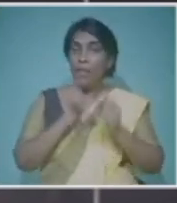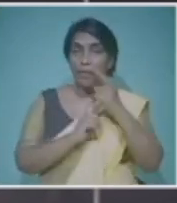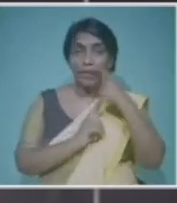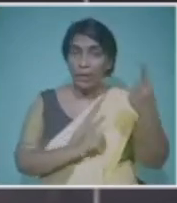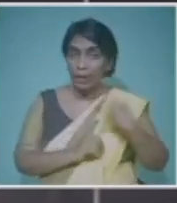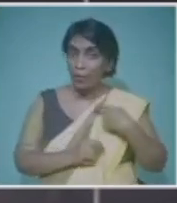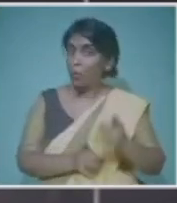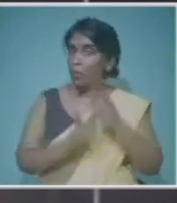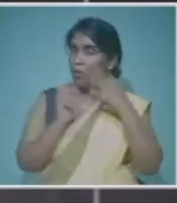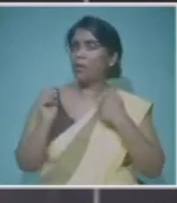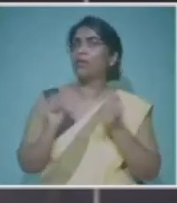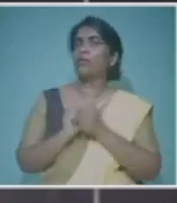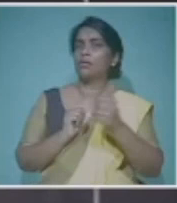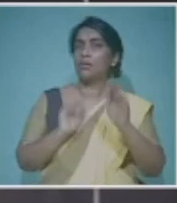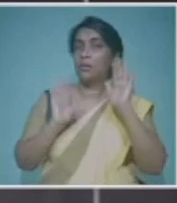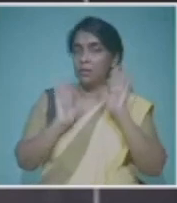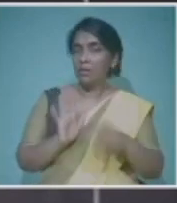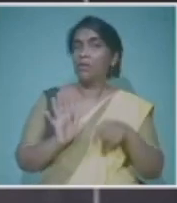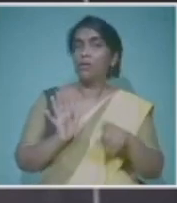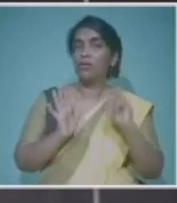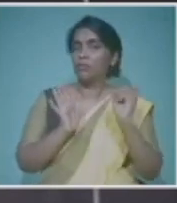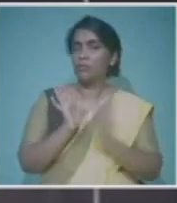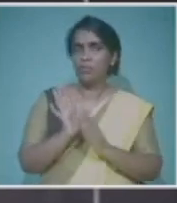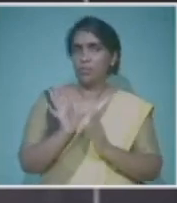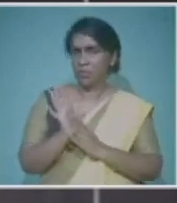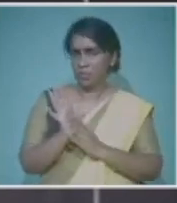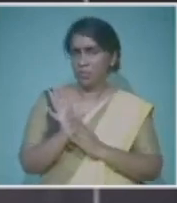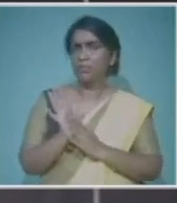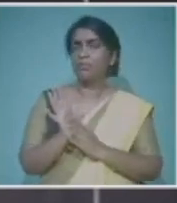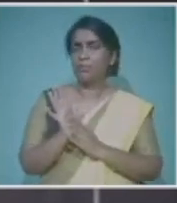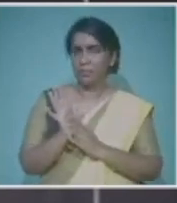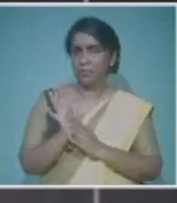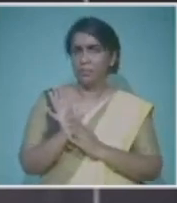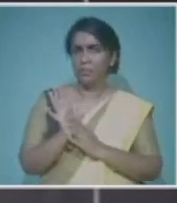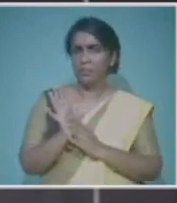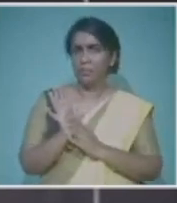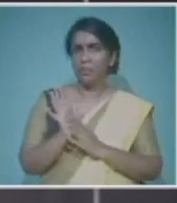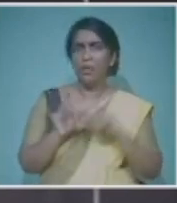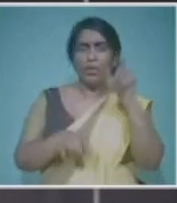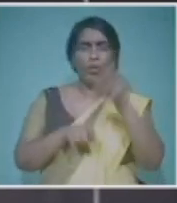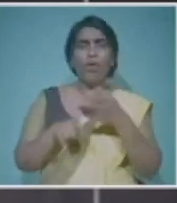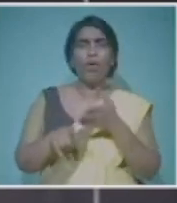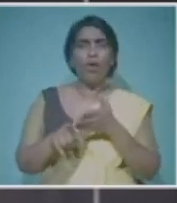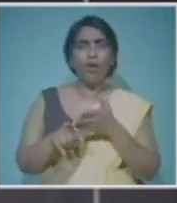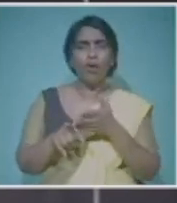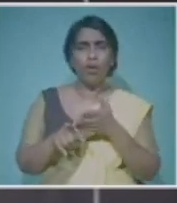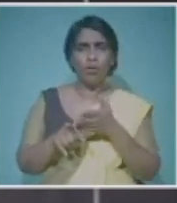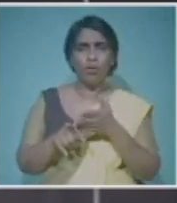ඉල්ලීමට අනුව. හරි, හැබැයි මේ කොමිටියේ මේ මේ මේ කවුද ඉන්නේ? මේ